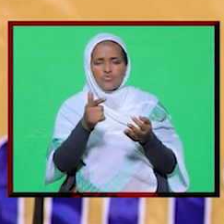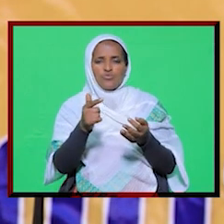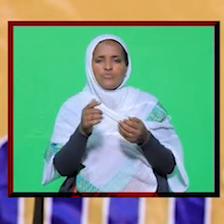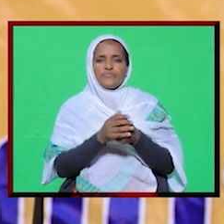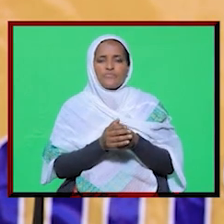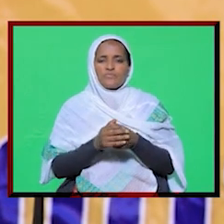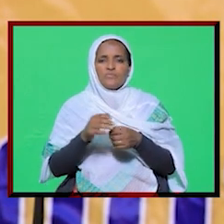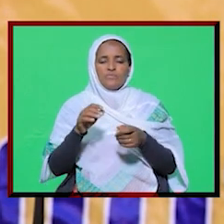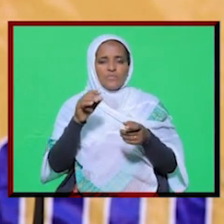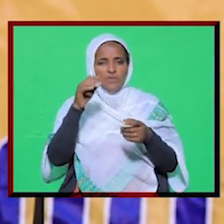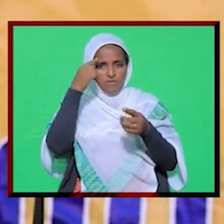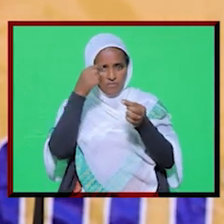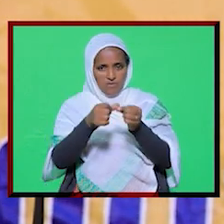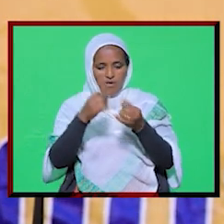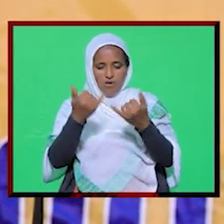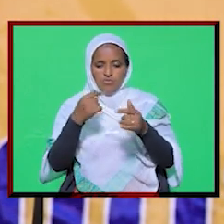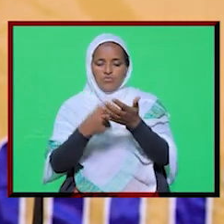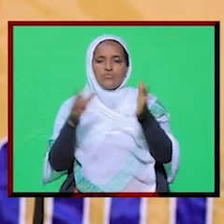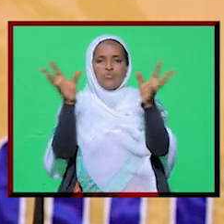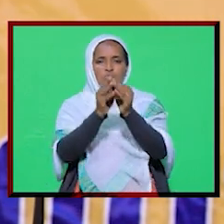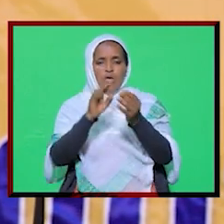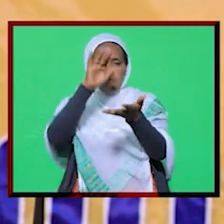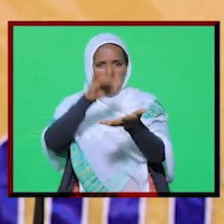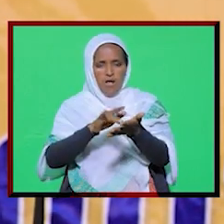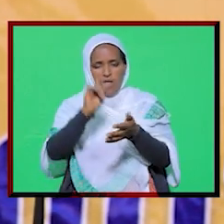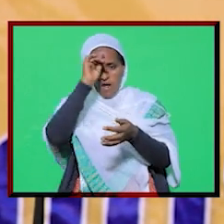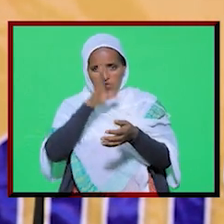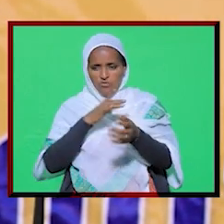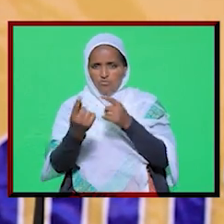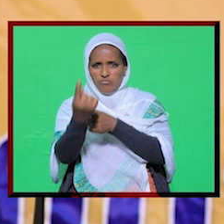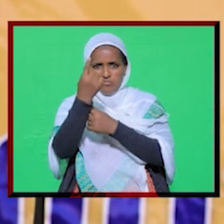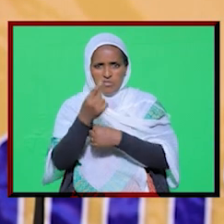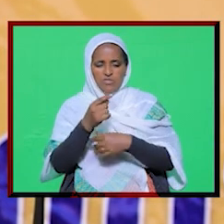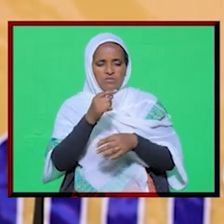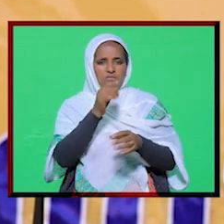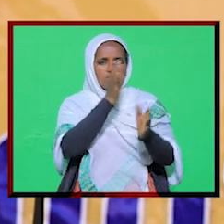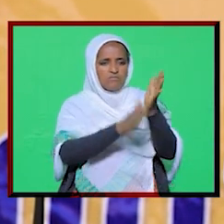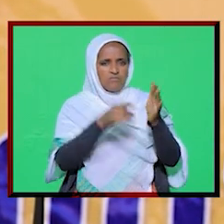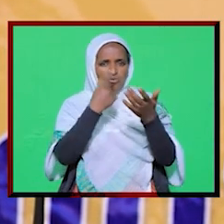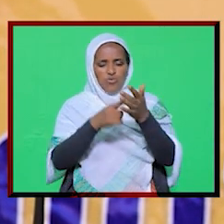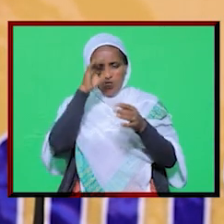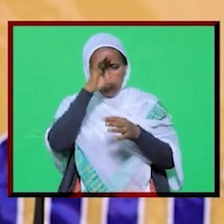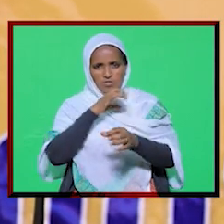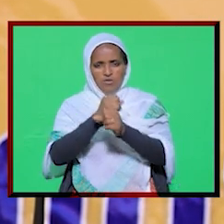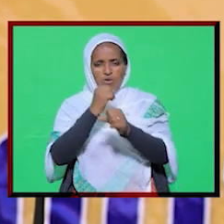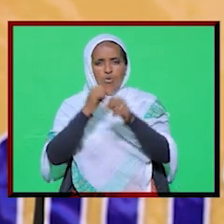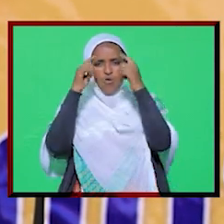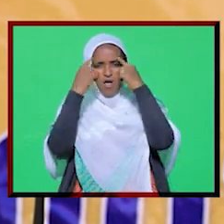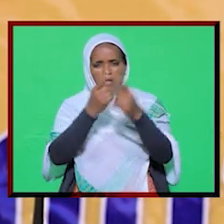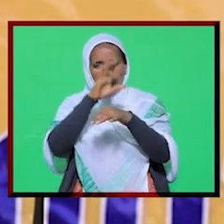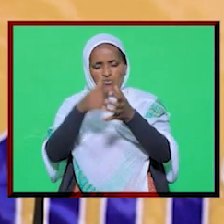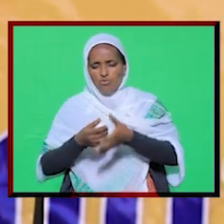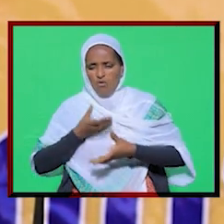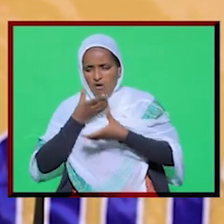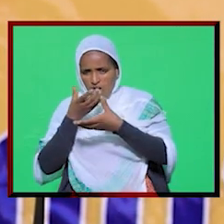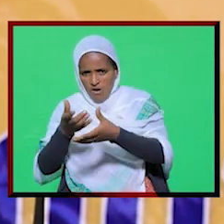እንደው ምእመናን እስቲ አስተውሉ። አሁን እዚህ ጉባኤ መሃል አንድ ሰው ተነስቶ እንደው ስርየት ይሁነኝ ብሎ የሰራውን ኃጢአት ሁሉ ዝርግፍ